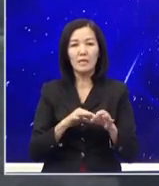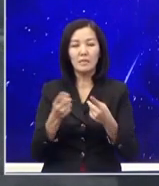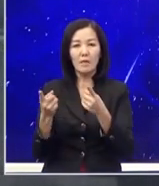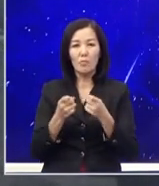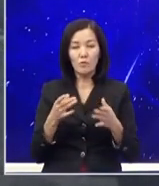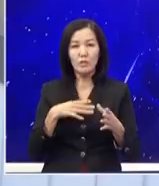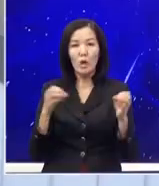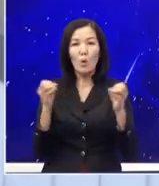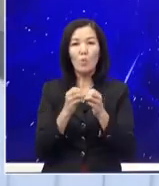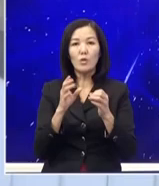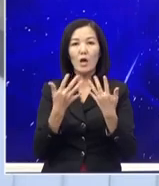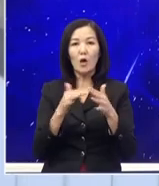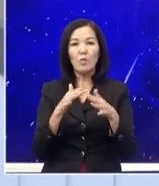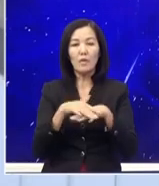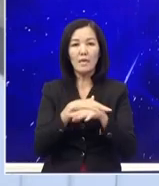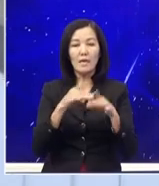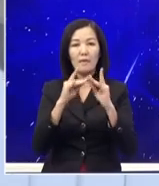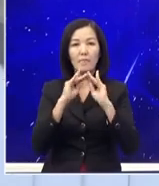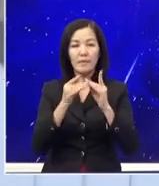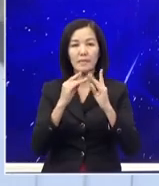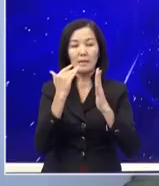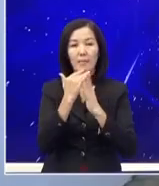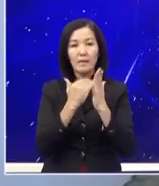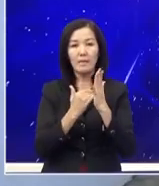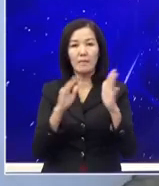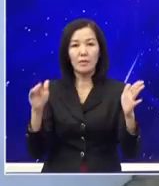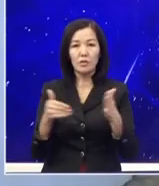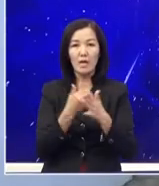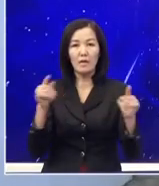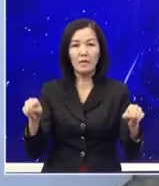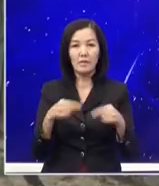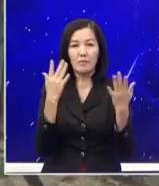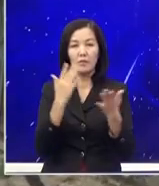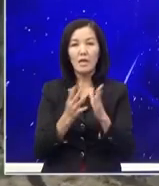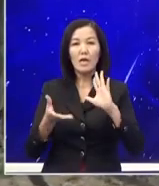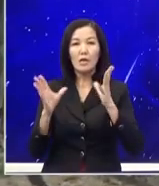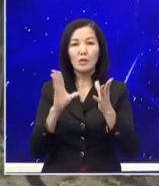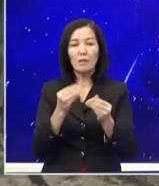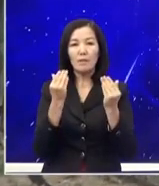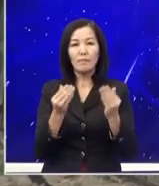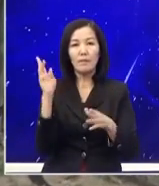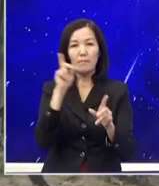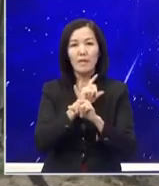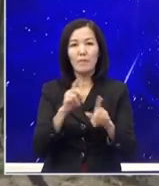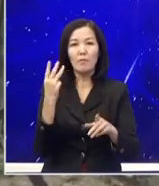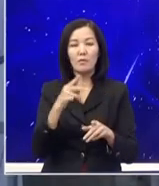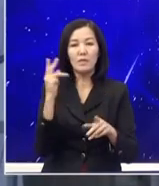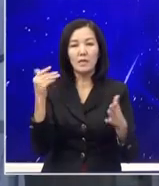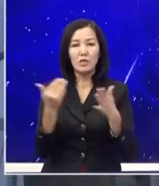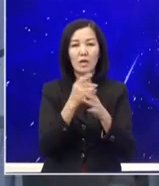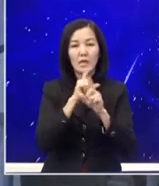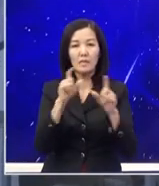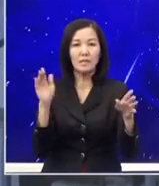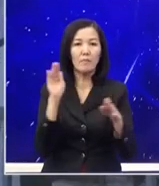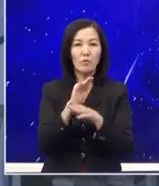картасы аясында болса, оны ауыл ел бесігі бағдарламасымен жаңғыртылып жатыр. Жалпы өңірде биыл білім мекемелері 32 жаңа